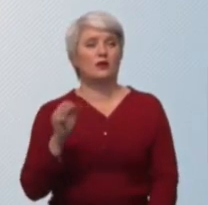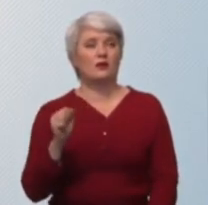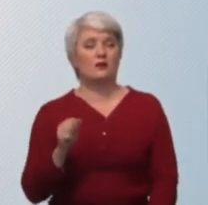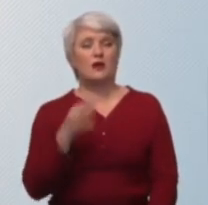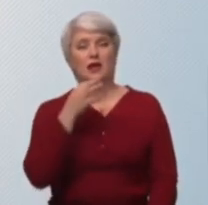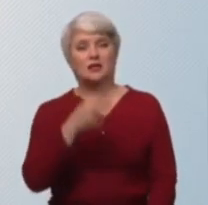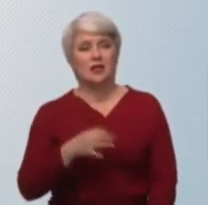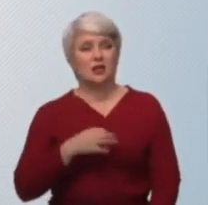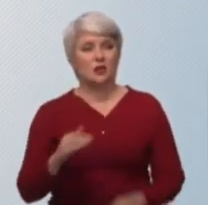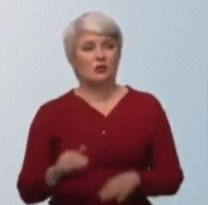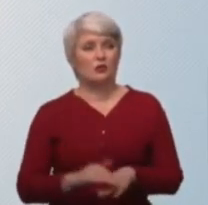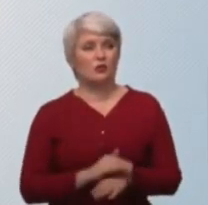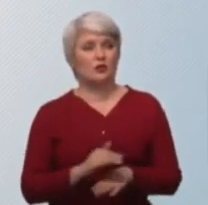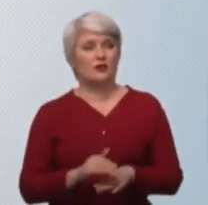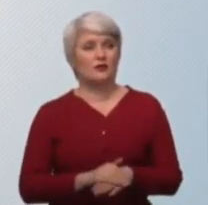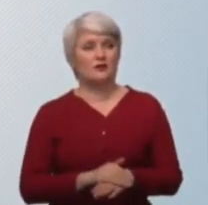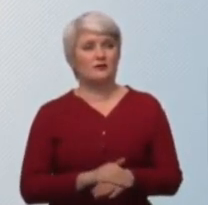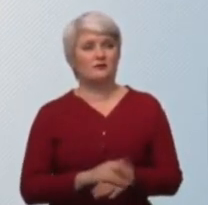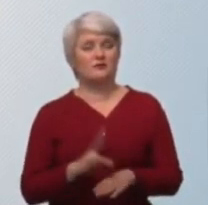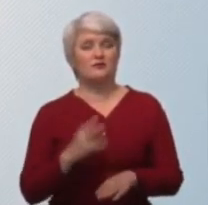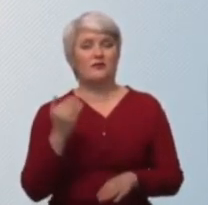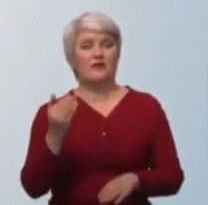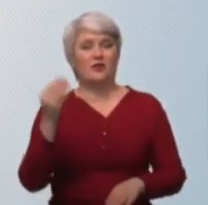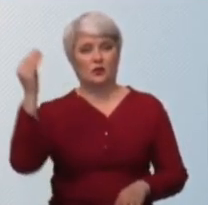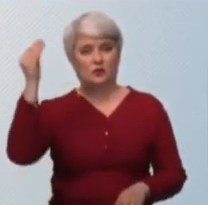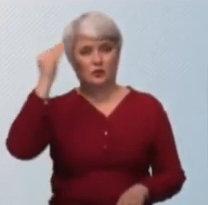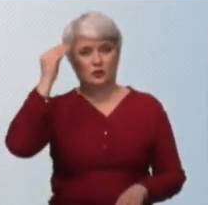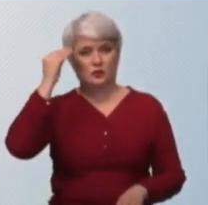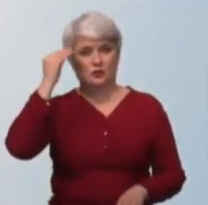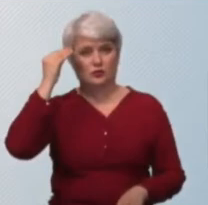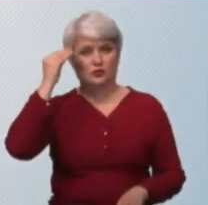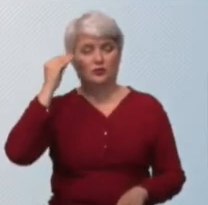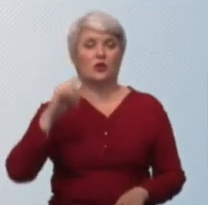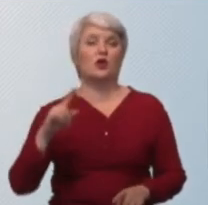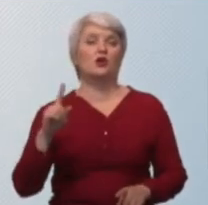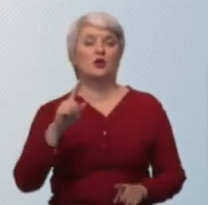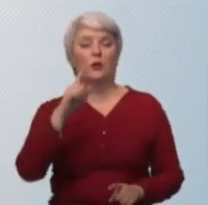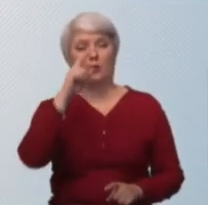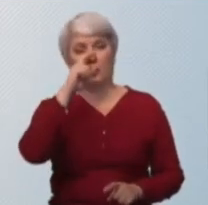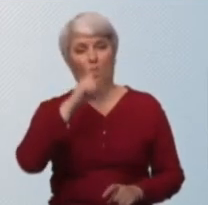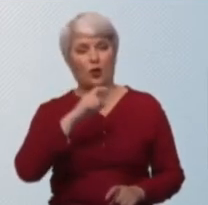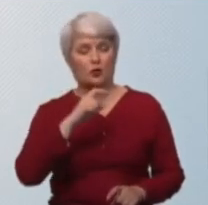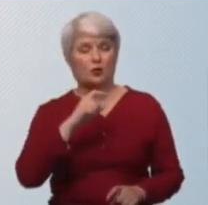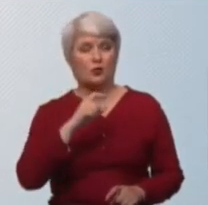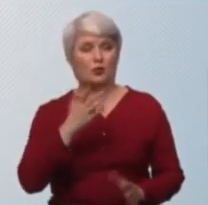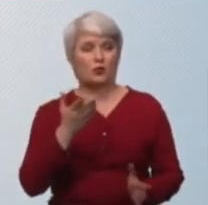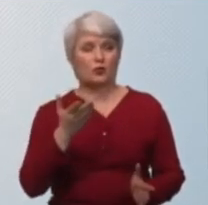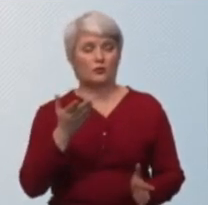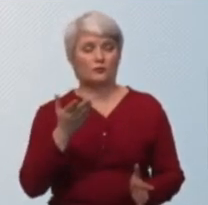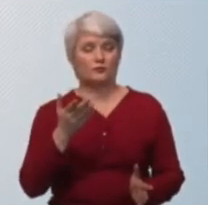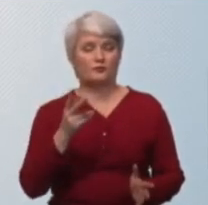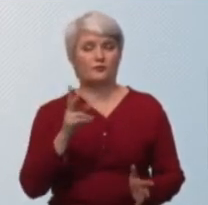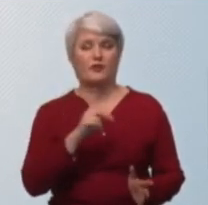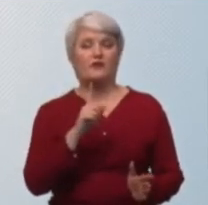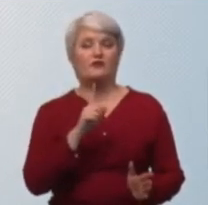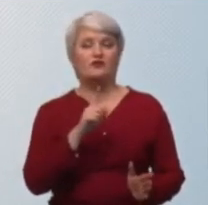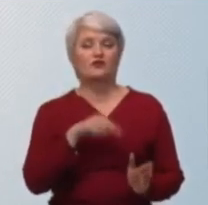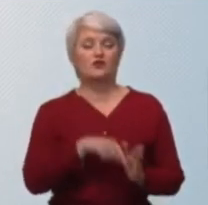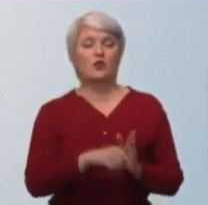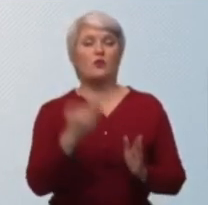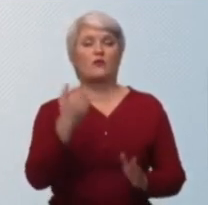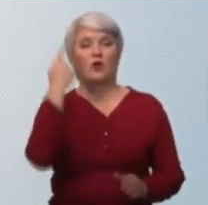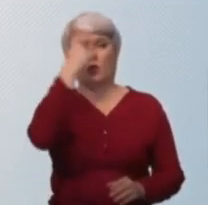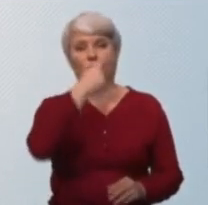Скажіть, будь ласка, на вашу думку, що поганого, в чому ви